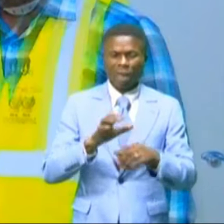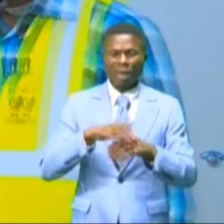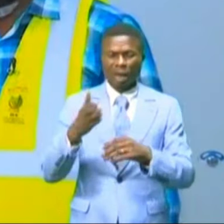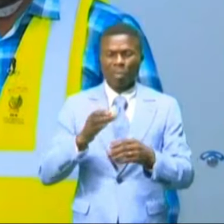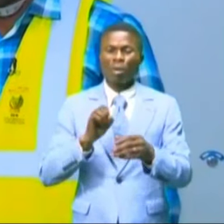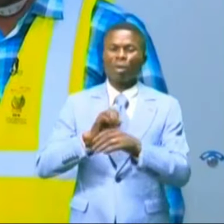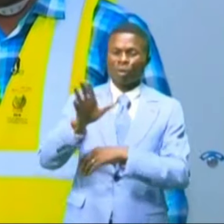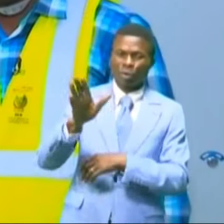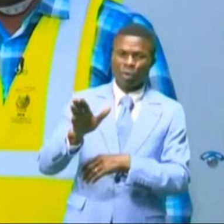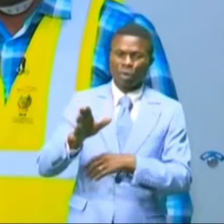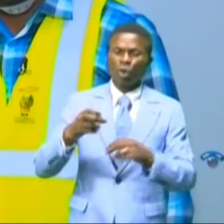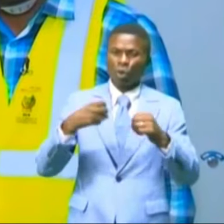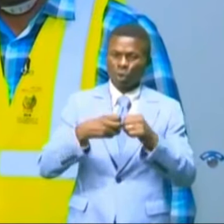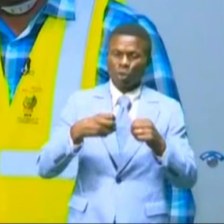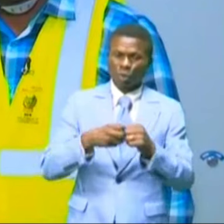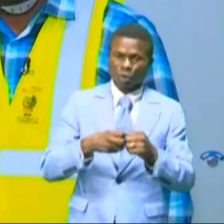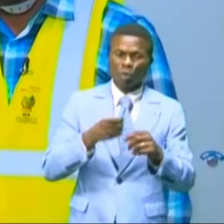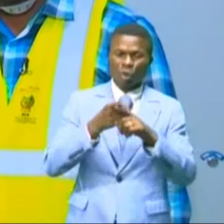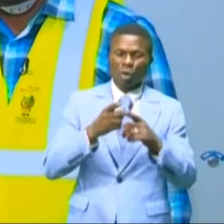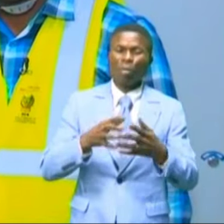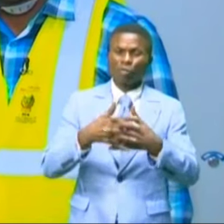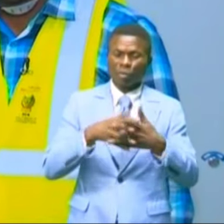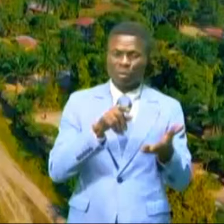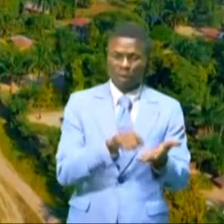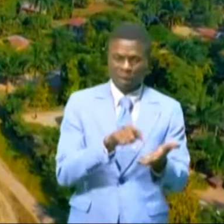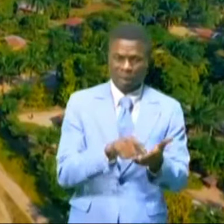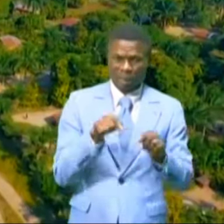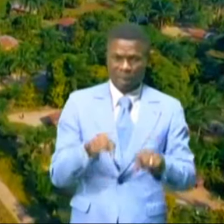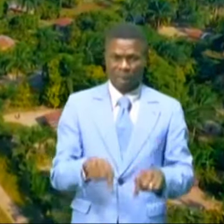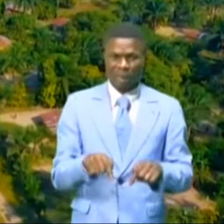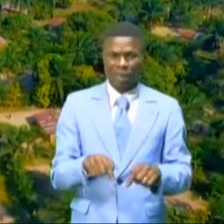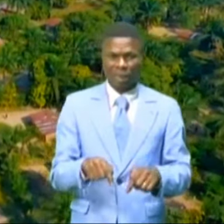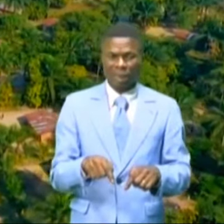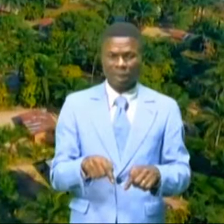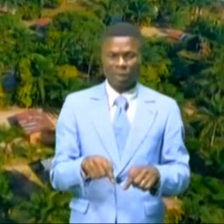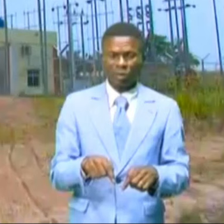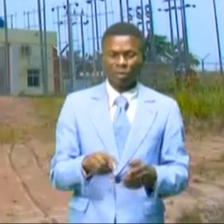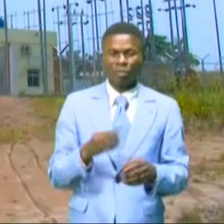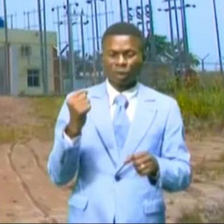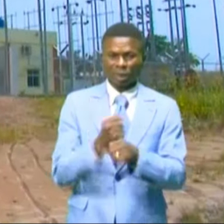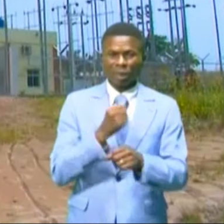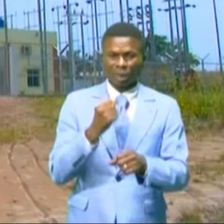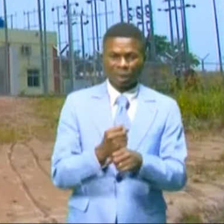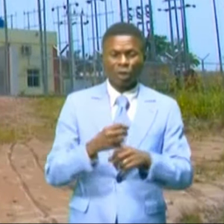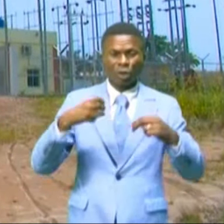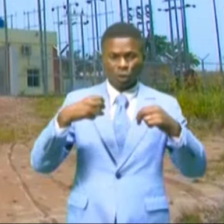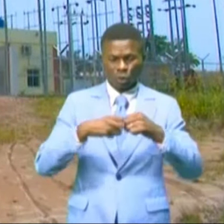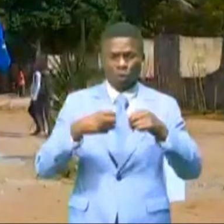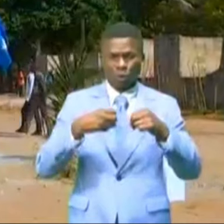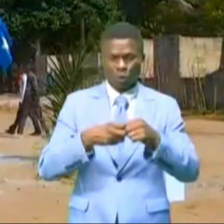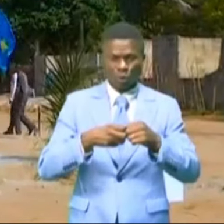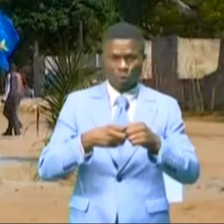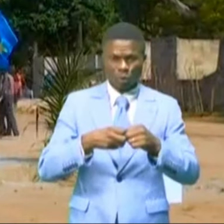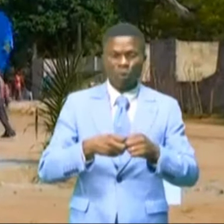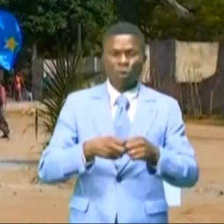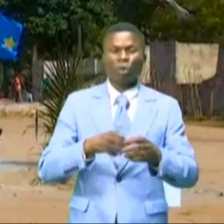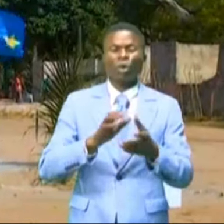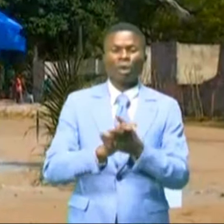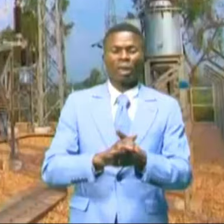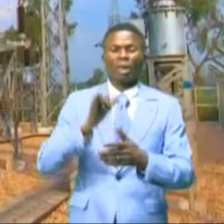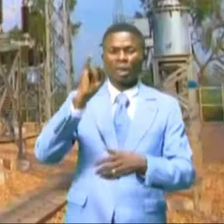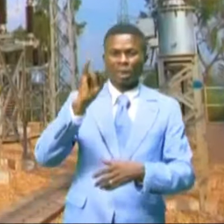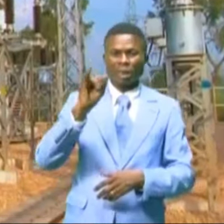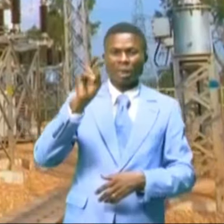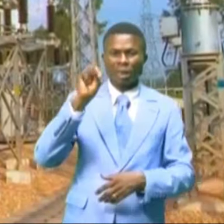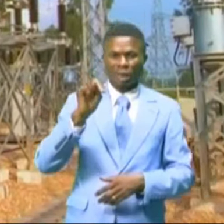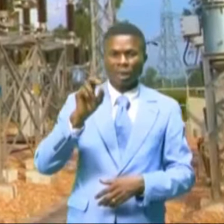injecter l'énergie produite, la tension produite au niveau de notre poste de départ. Les travaux d'électrification de Gungu, Idiofa et